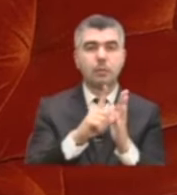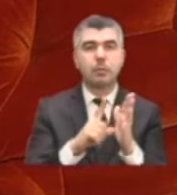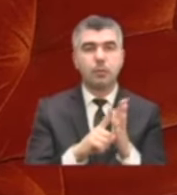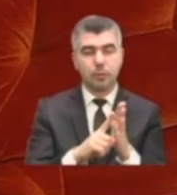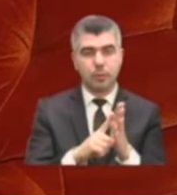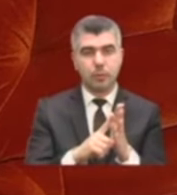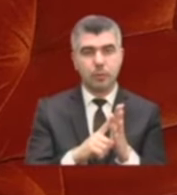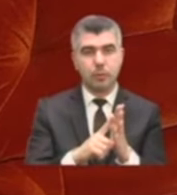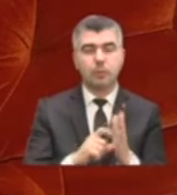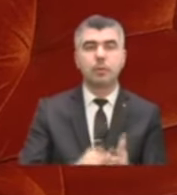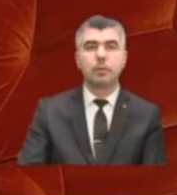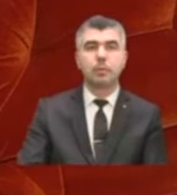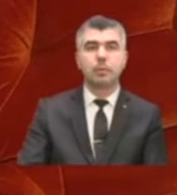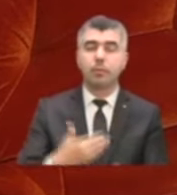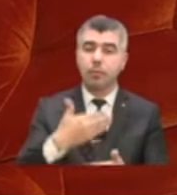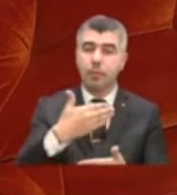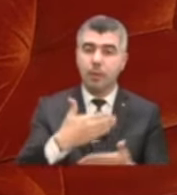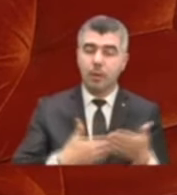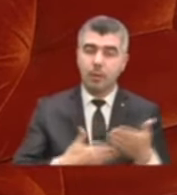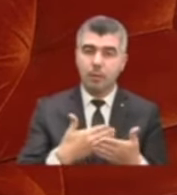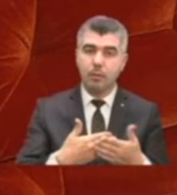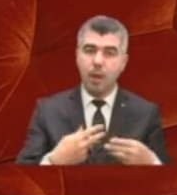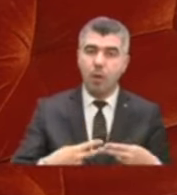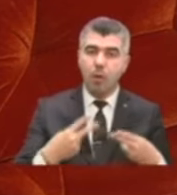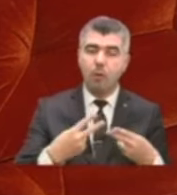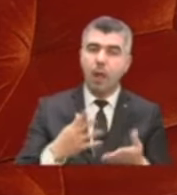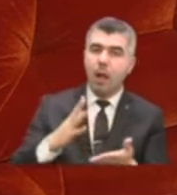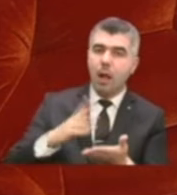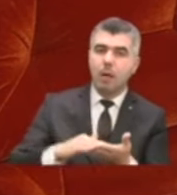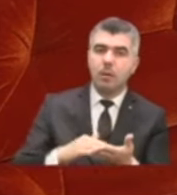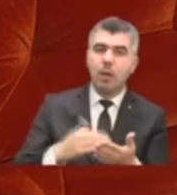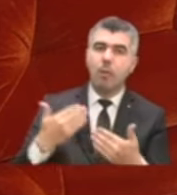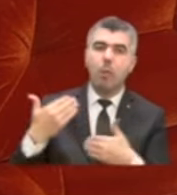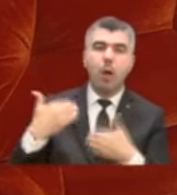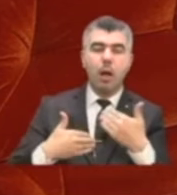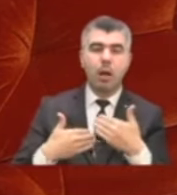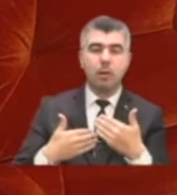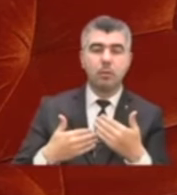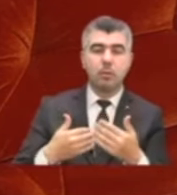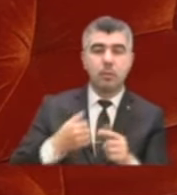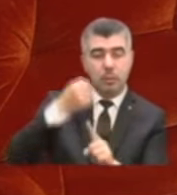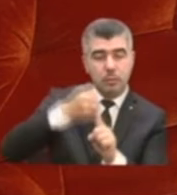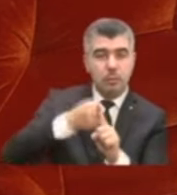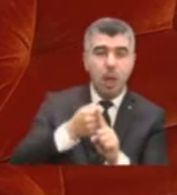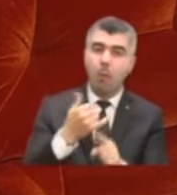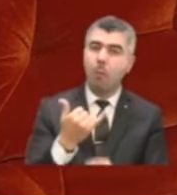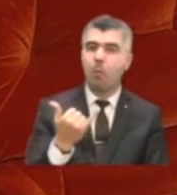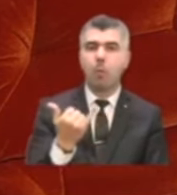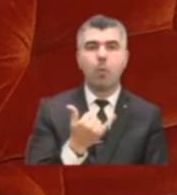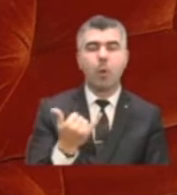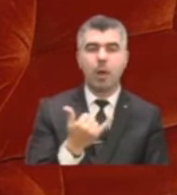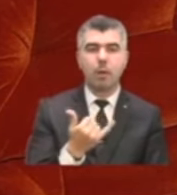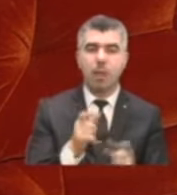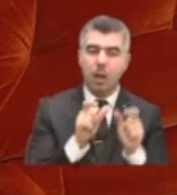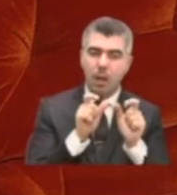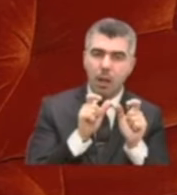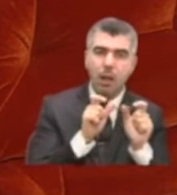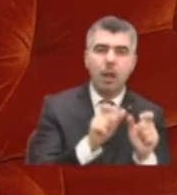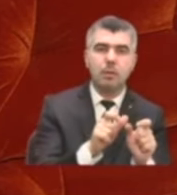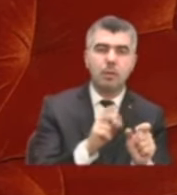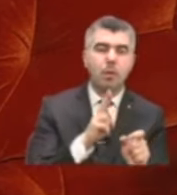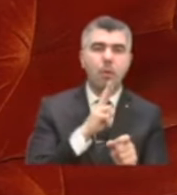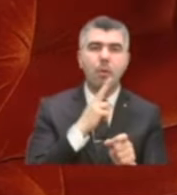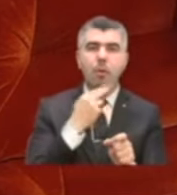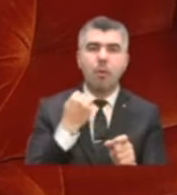اصدار المرسوم ديال اصدار بطاقه الاعاقه. هذا واحد الانجاز مهم جدا اللي وقفنا عليه يعني